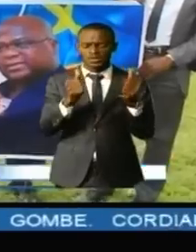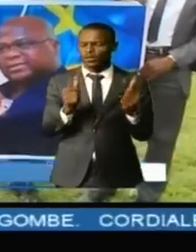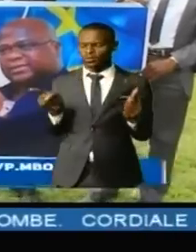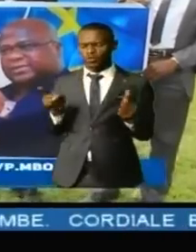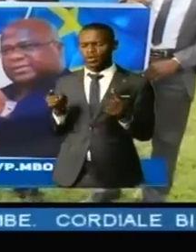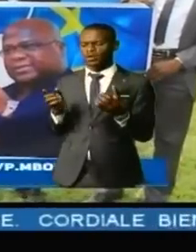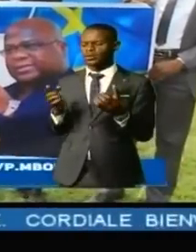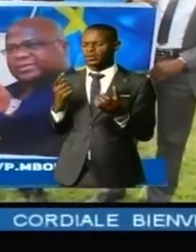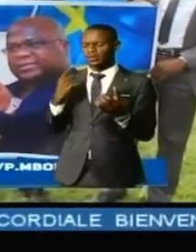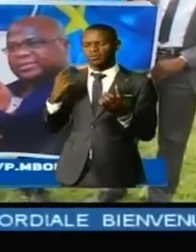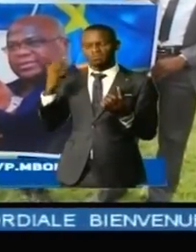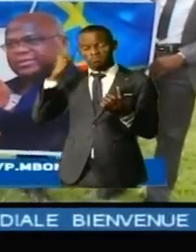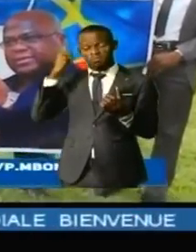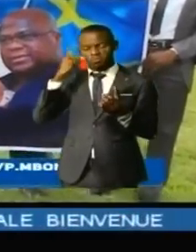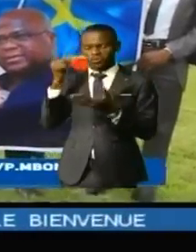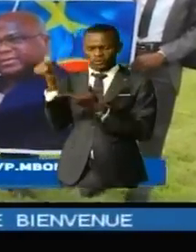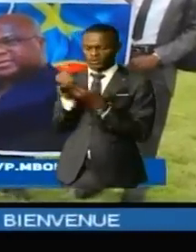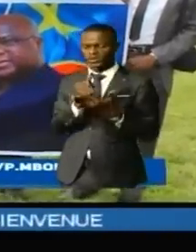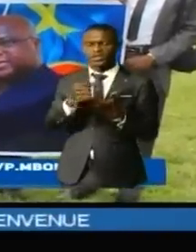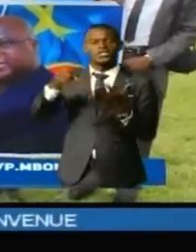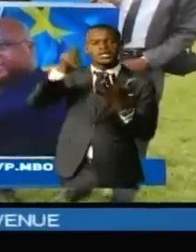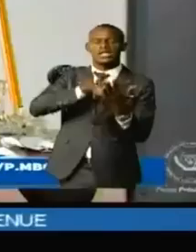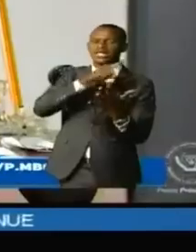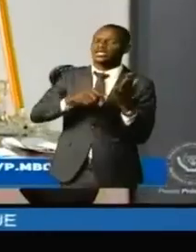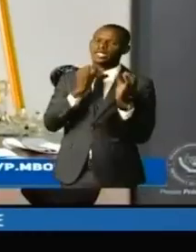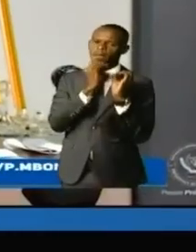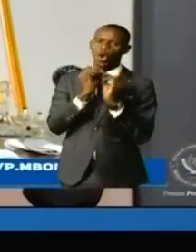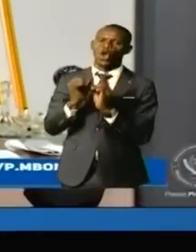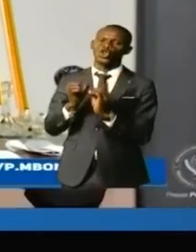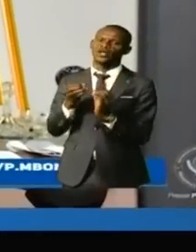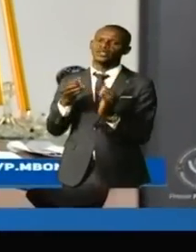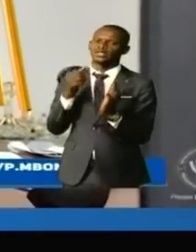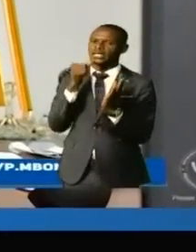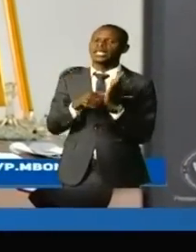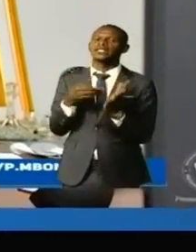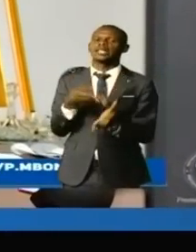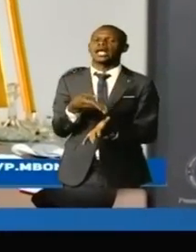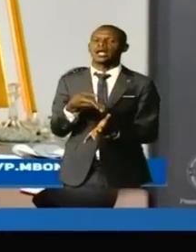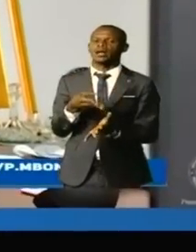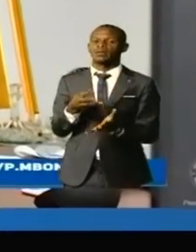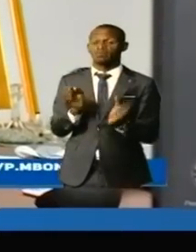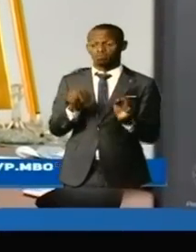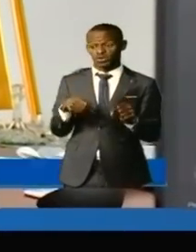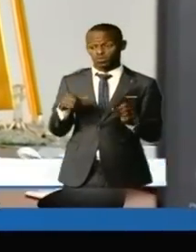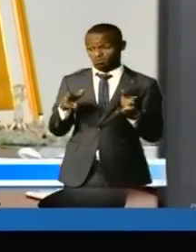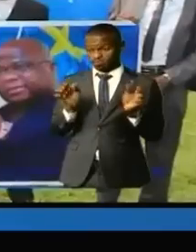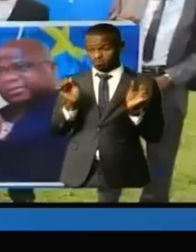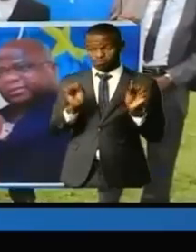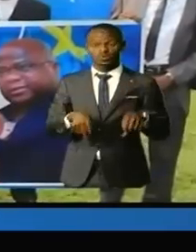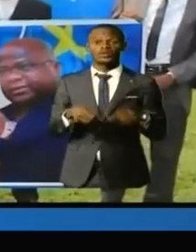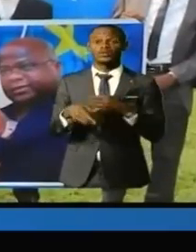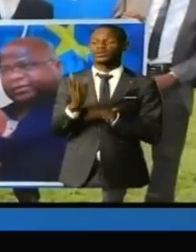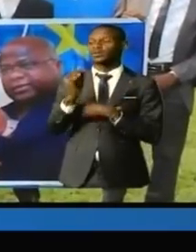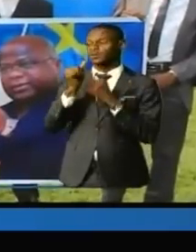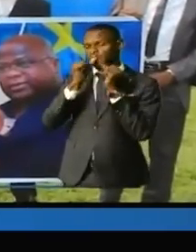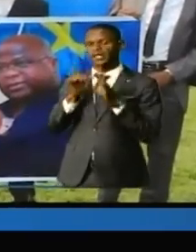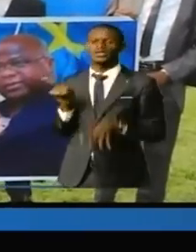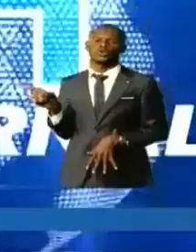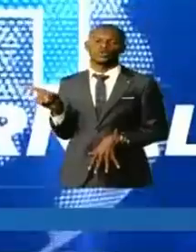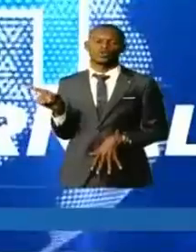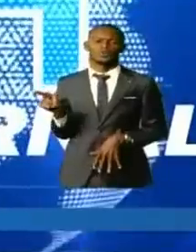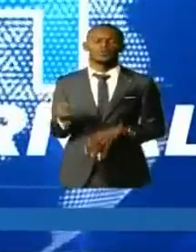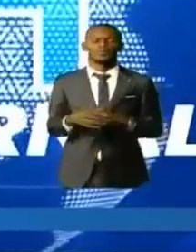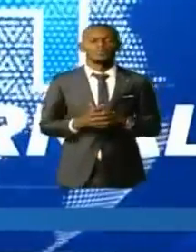apporter les dites ordonnances. Puisse Dieu vous bénir et bénir la République démocratique du